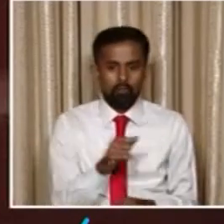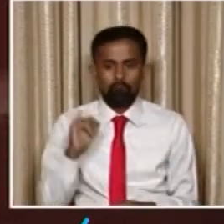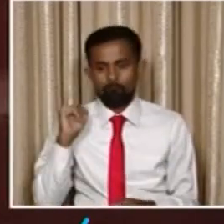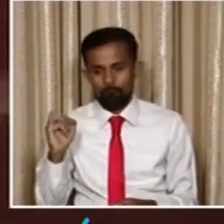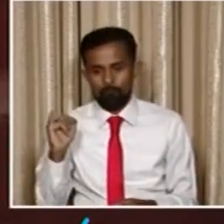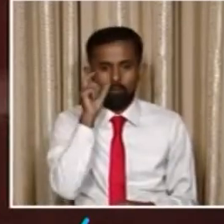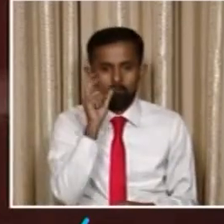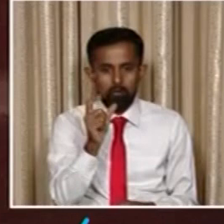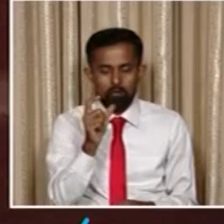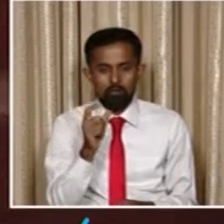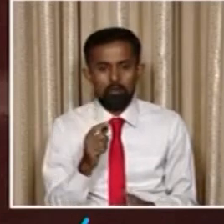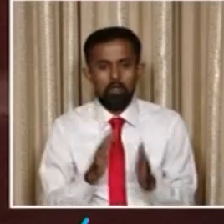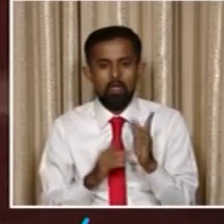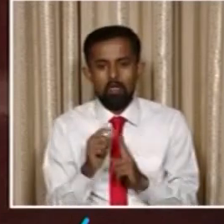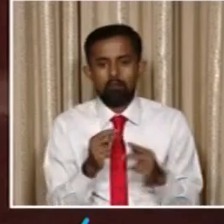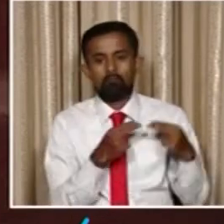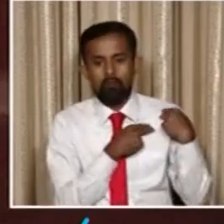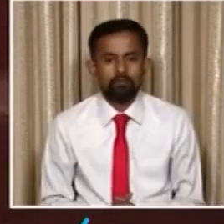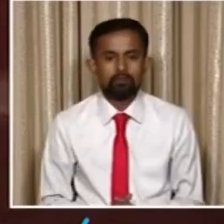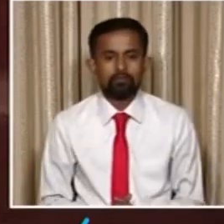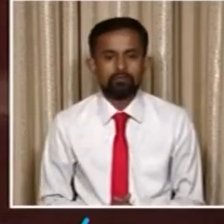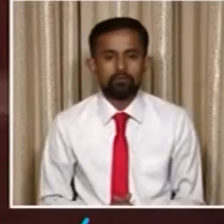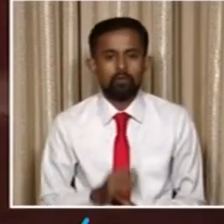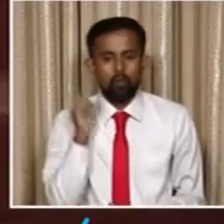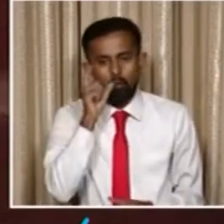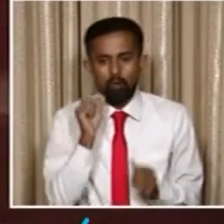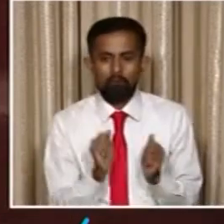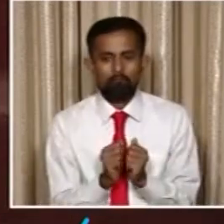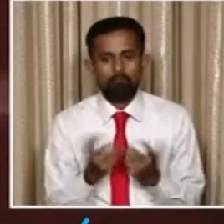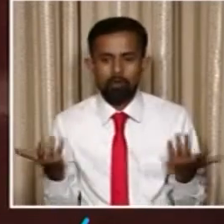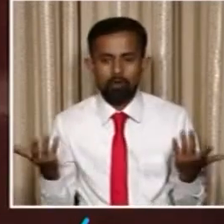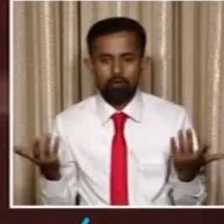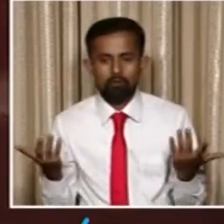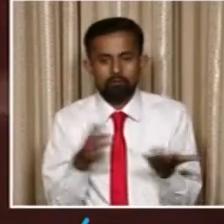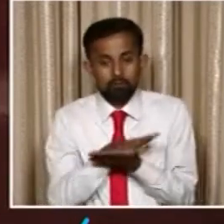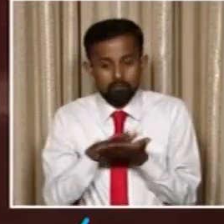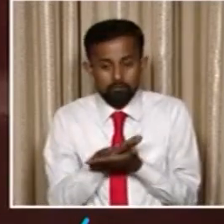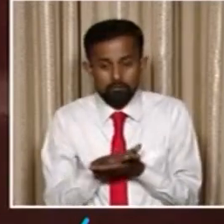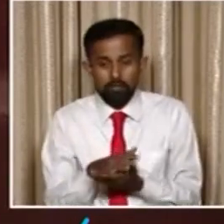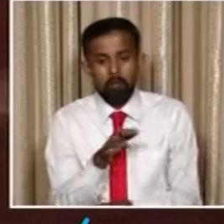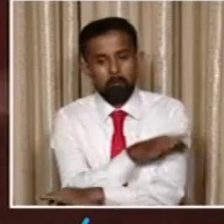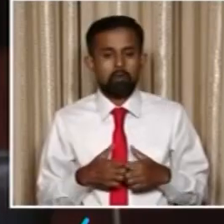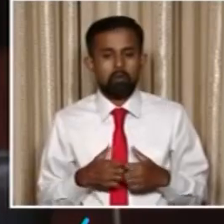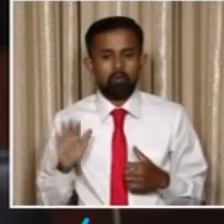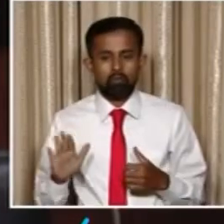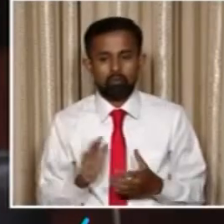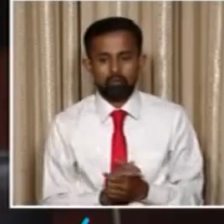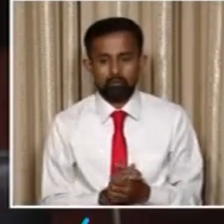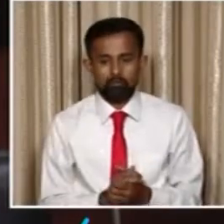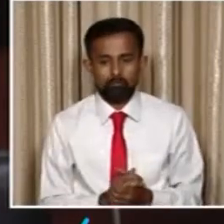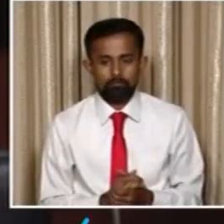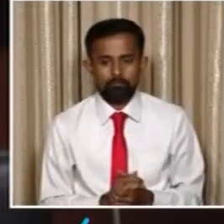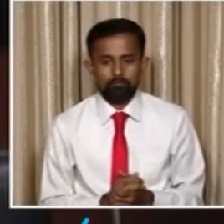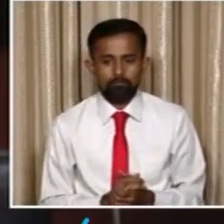වැරදිද කියලා හොයන්න අමාත්‍යවරයාට වගකීමක් තියෙනවා. හොයලා වැඩක් නැහැ. ඒ පිළිබඳව ඒව නිවැරදි කරන පියවර ගත යුතුව තිබෙනවා. There